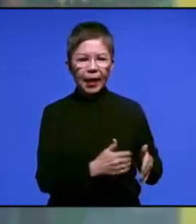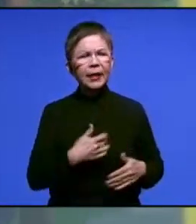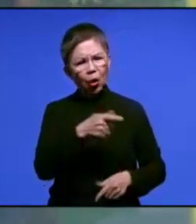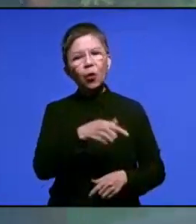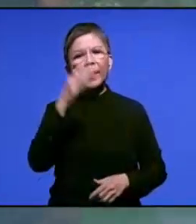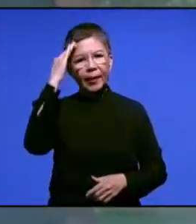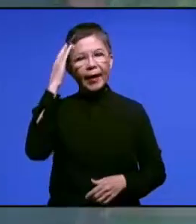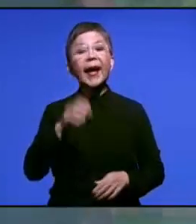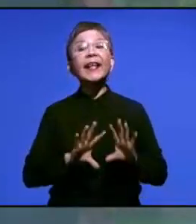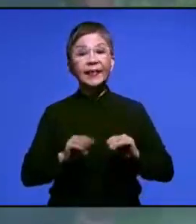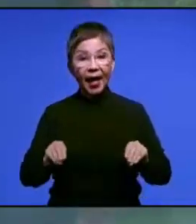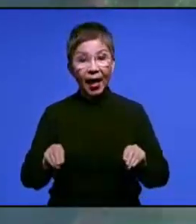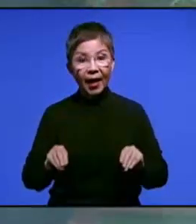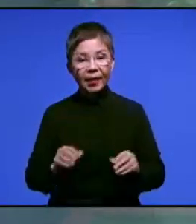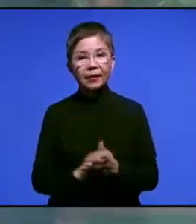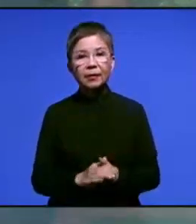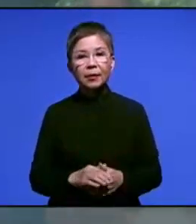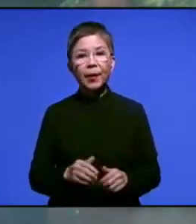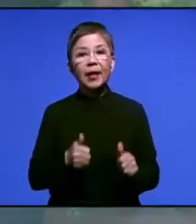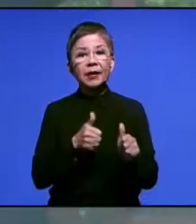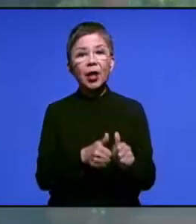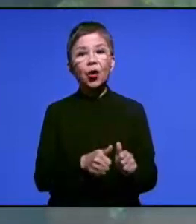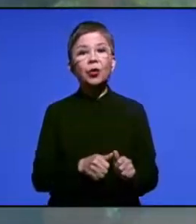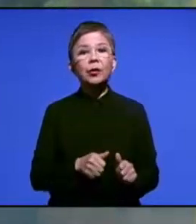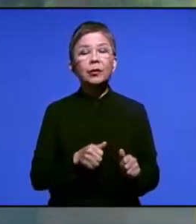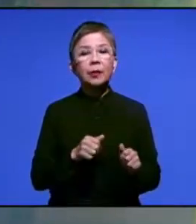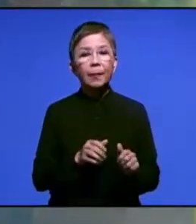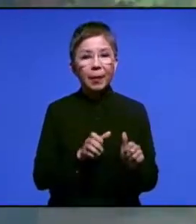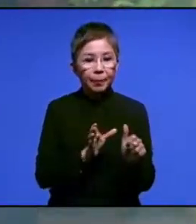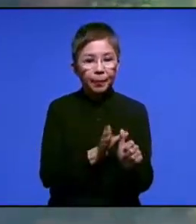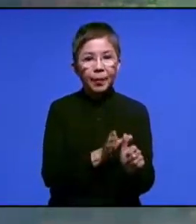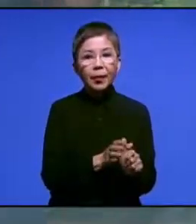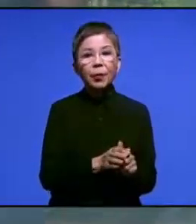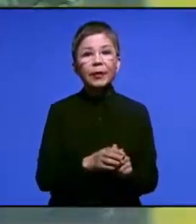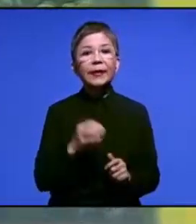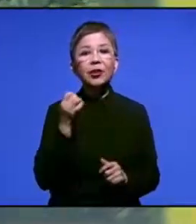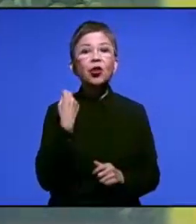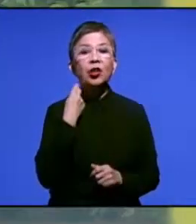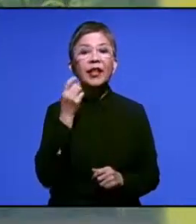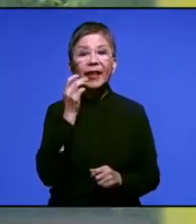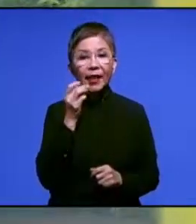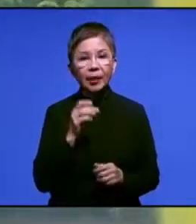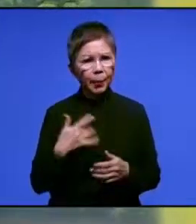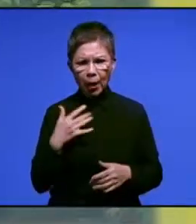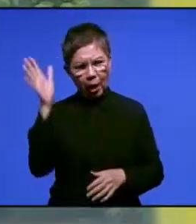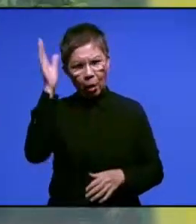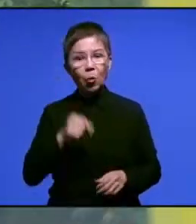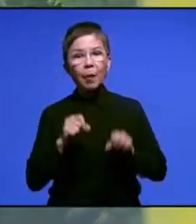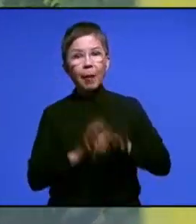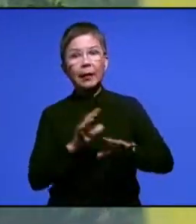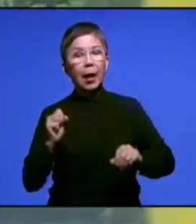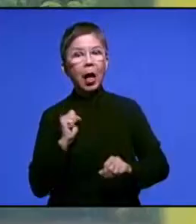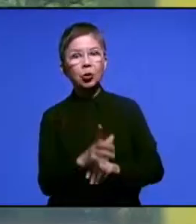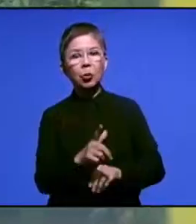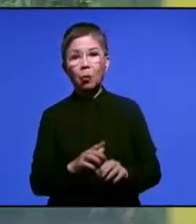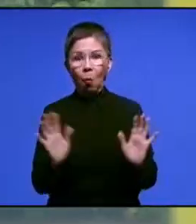gitu kan. Iya. Asisten gigi. RSAL. Masalah praktek ini kita nggak tahu juga. Ya, namanya praktek nggak ada ini,